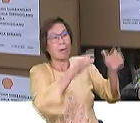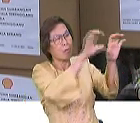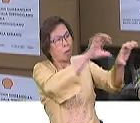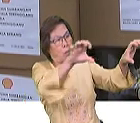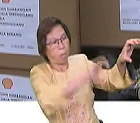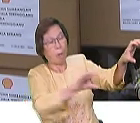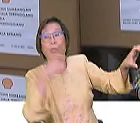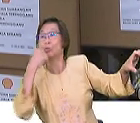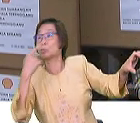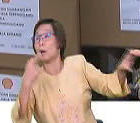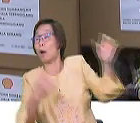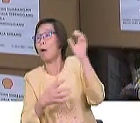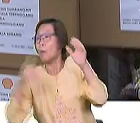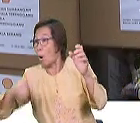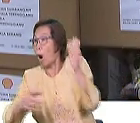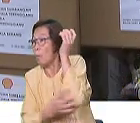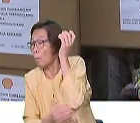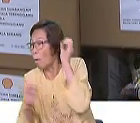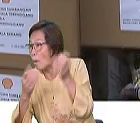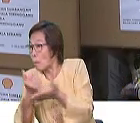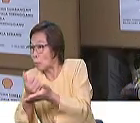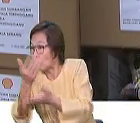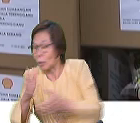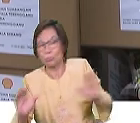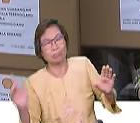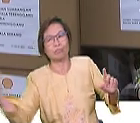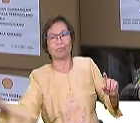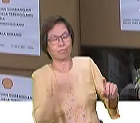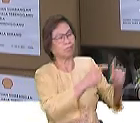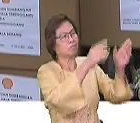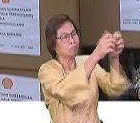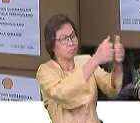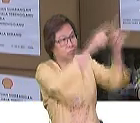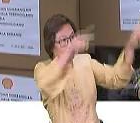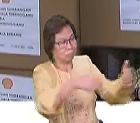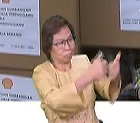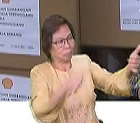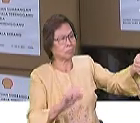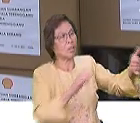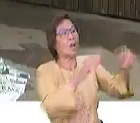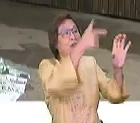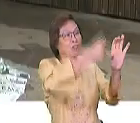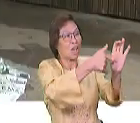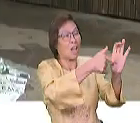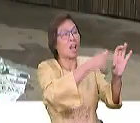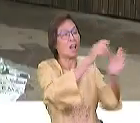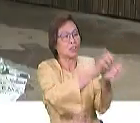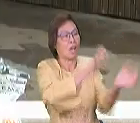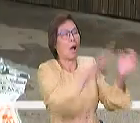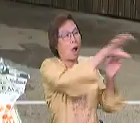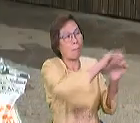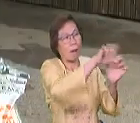saja yang rasa memerlukan bantuan, barang keperluan pun boleh dapatkan di stesen-stesen minyak Shell. Sedikit